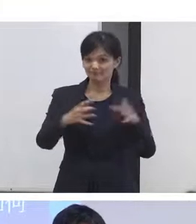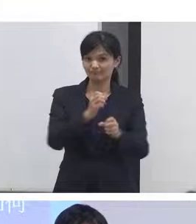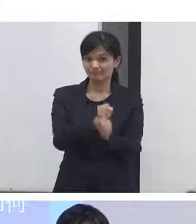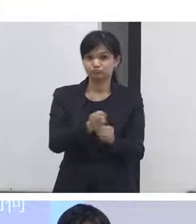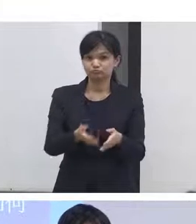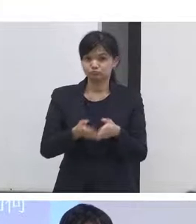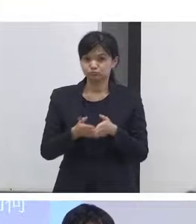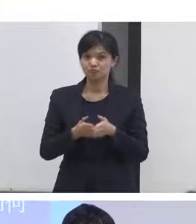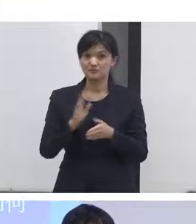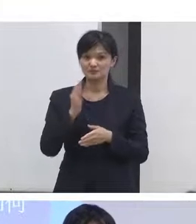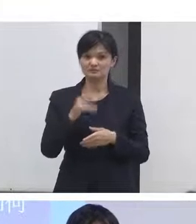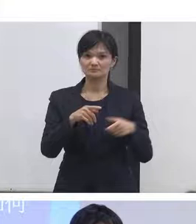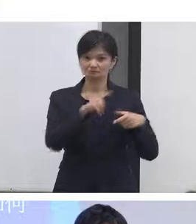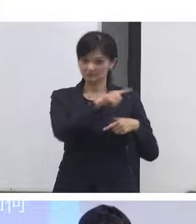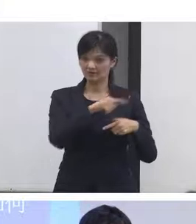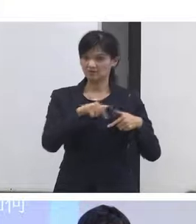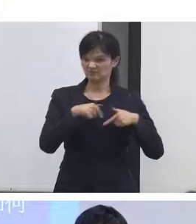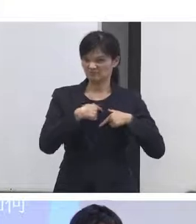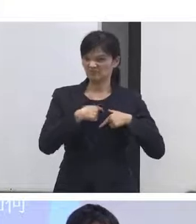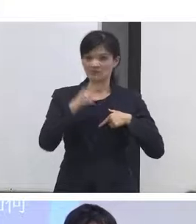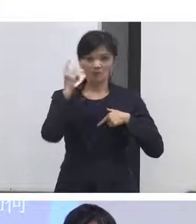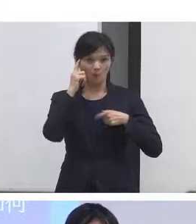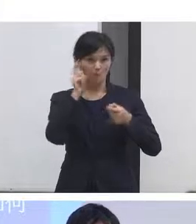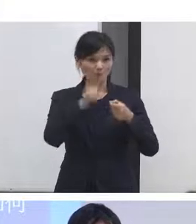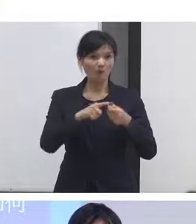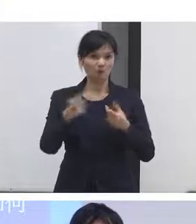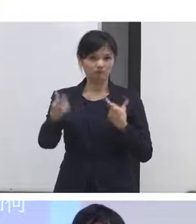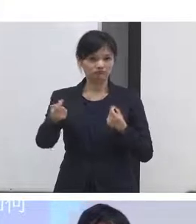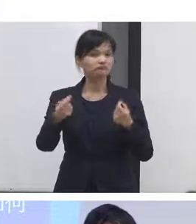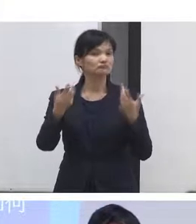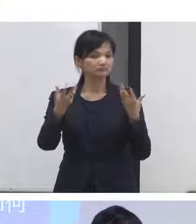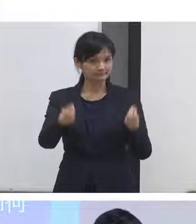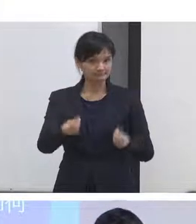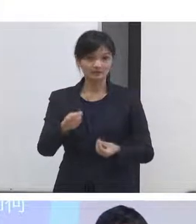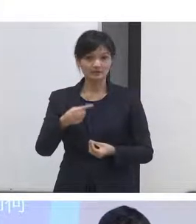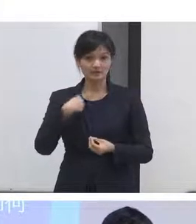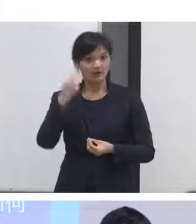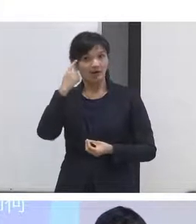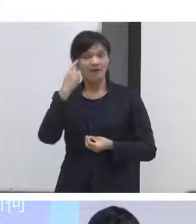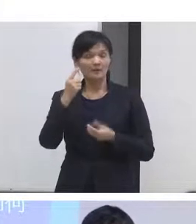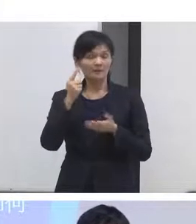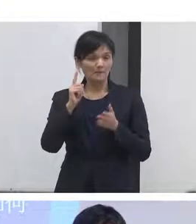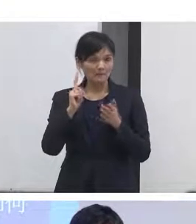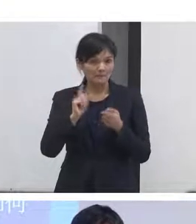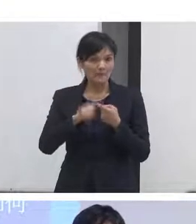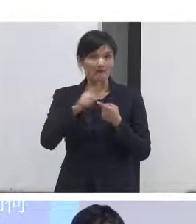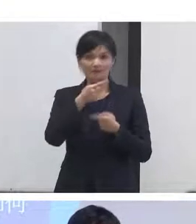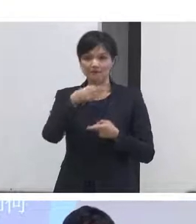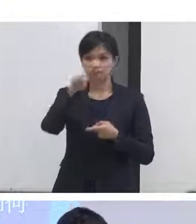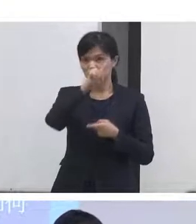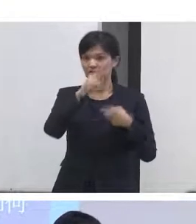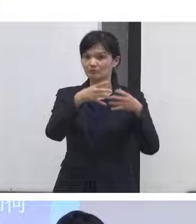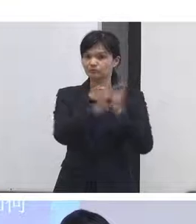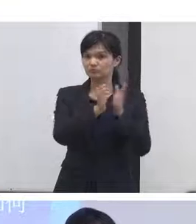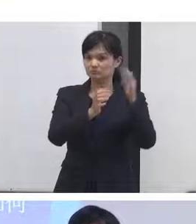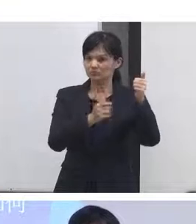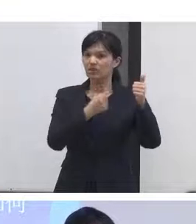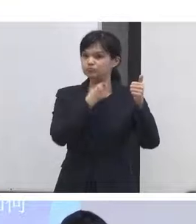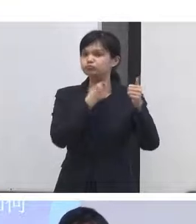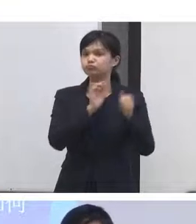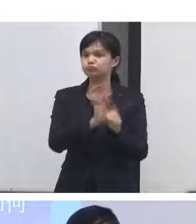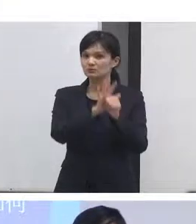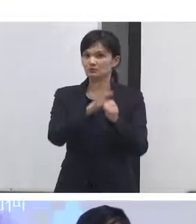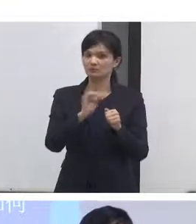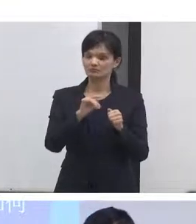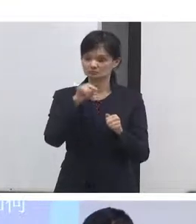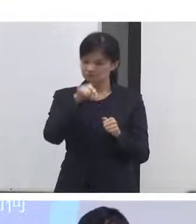他们的心态并不是我真的想要官民协作，而是我刚好我的部长去年想要推一个政策，然后这个政策好像对人民有帮助，那我想